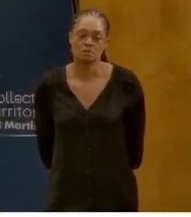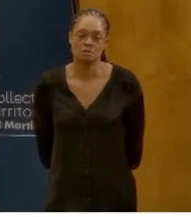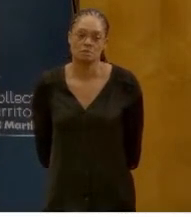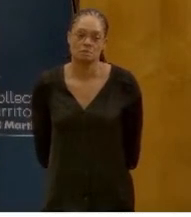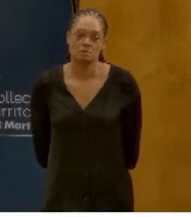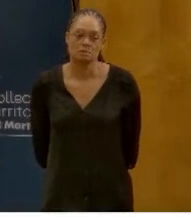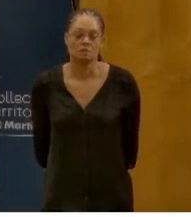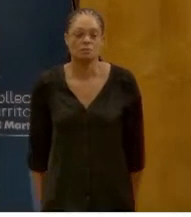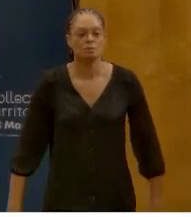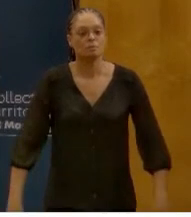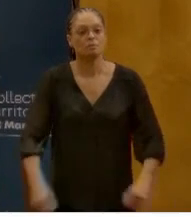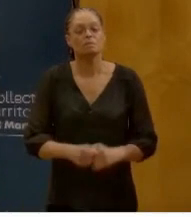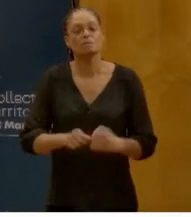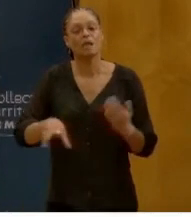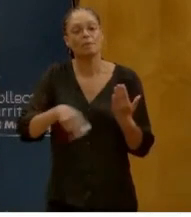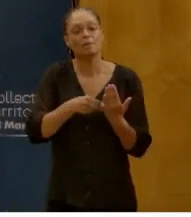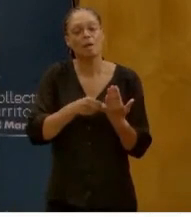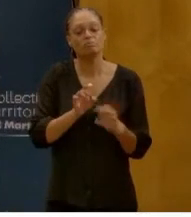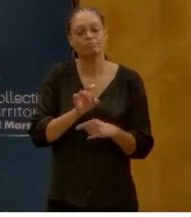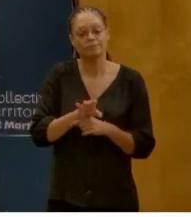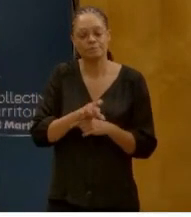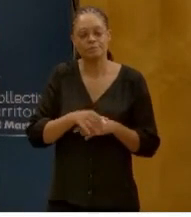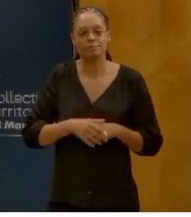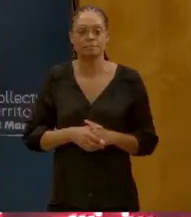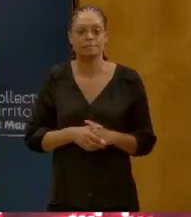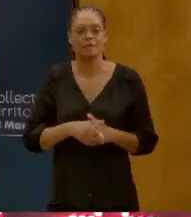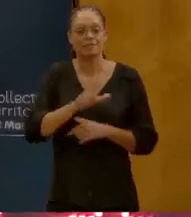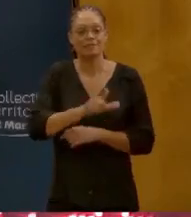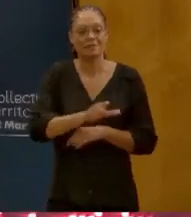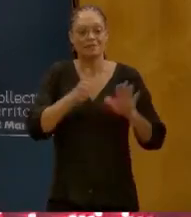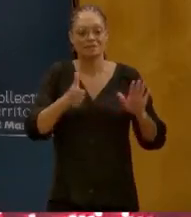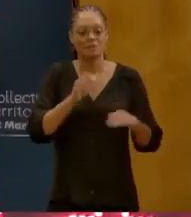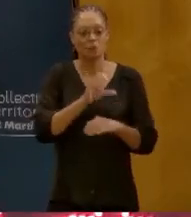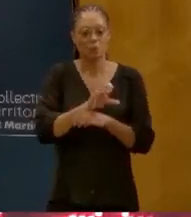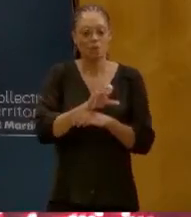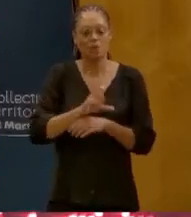Bien, l'amendement a été rejeté à 26 voix contre, 21 pour.